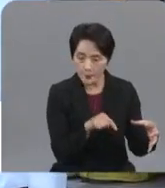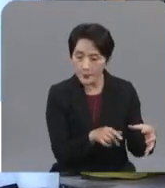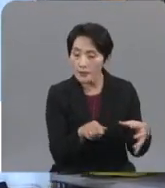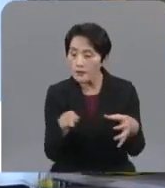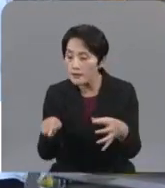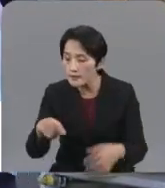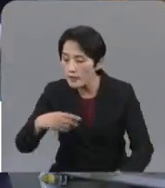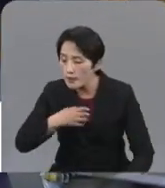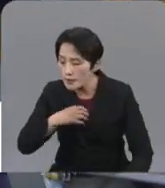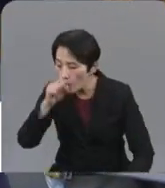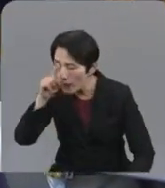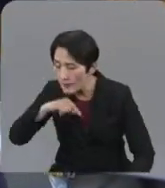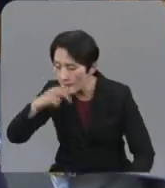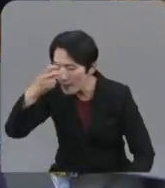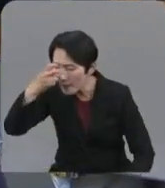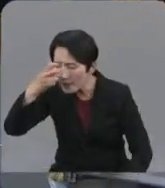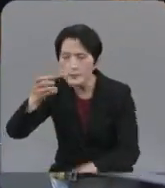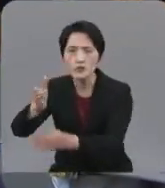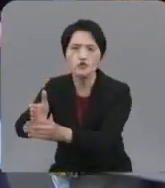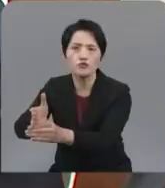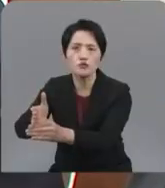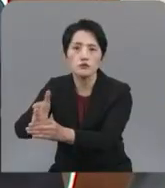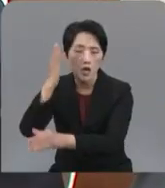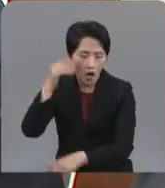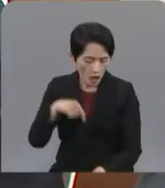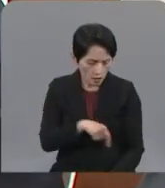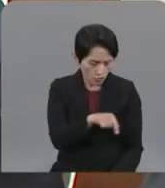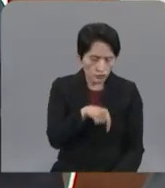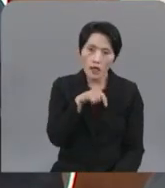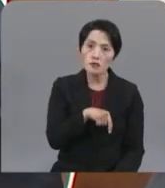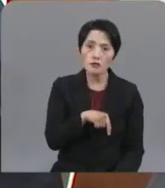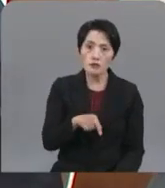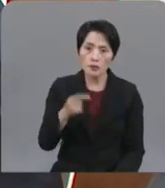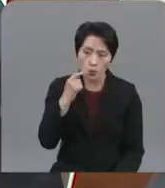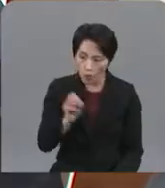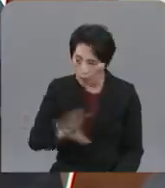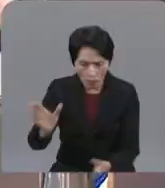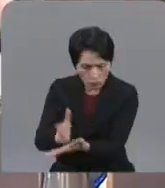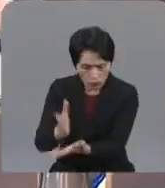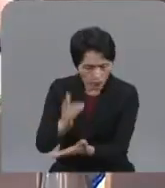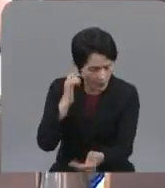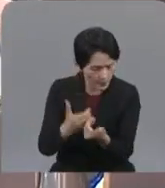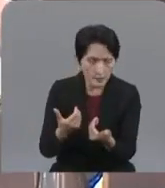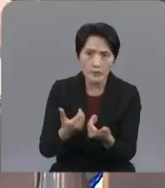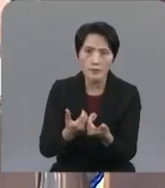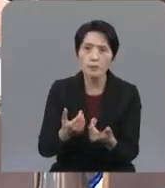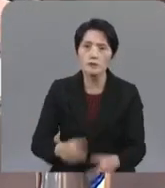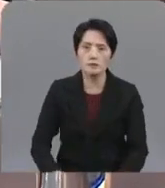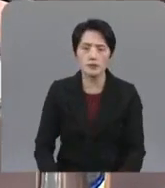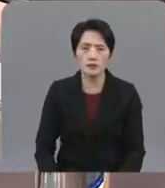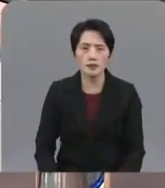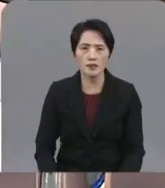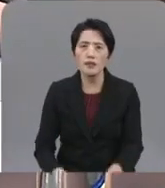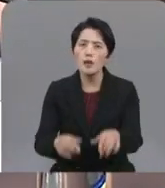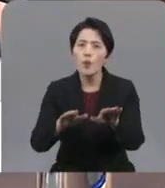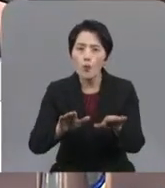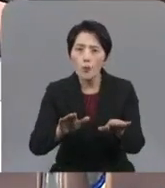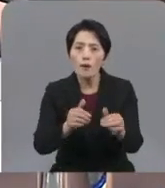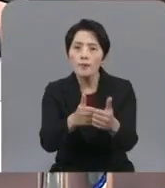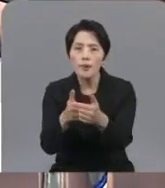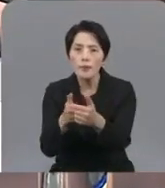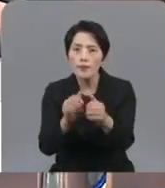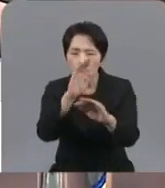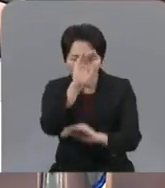các biện pháp ý nghĩa sẽ được thực hiện cân nhắc tới yêu cầu của người dân Hàn Quốc về việc kiểm chứng nước thải nhiễm xạ từ nhà máy fukushima một cách khách quan